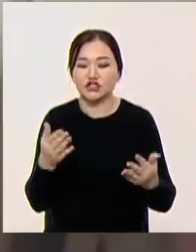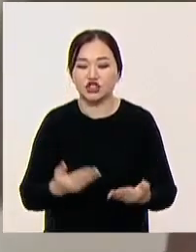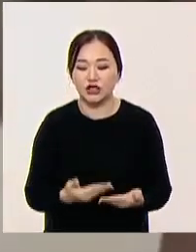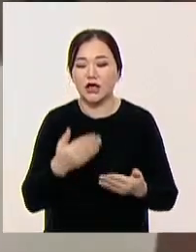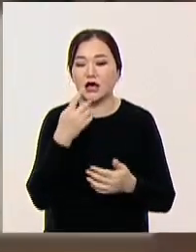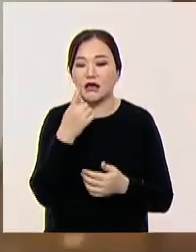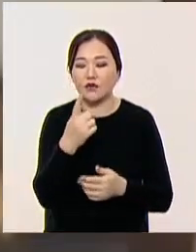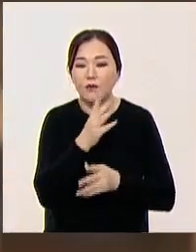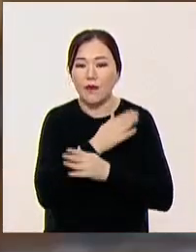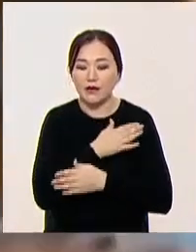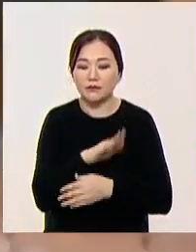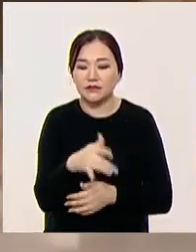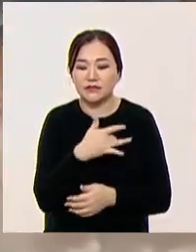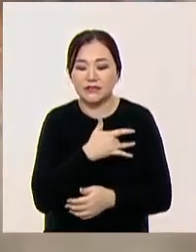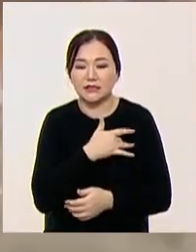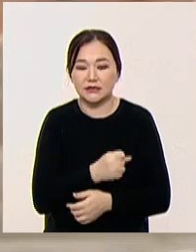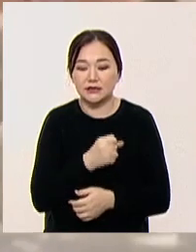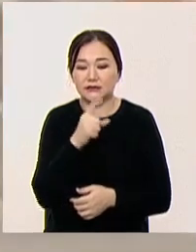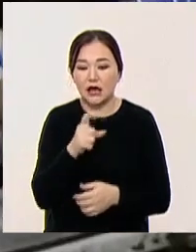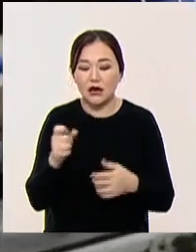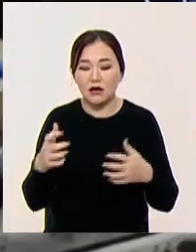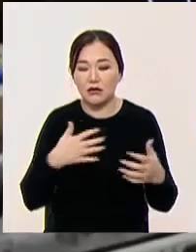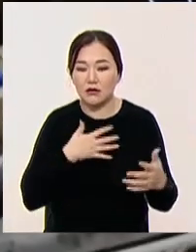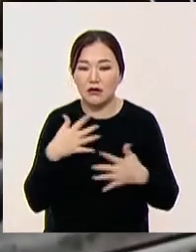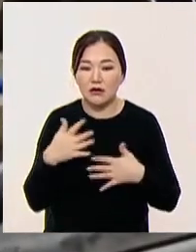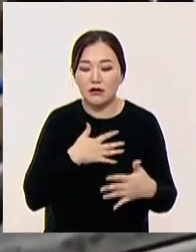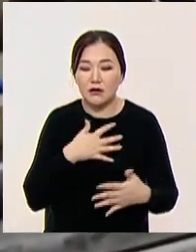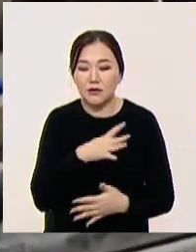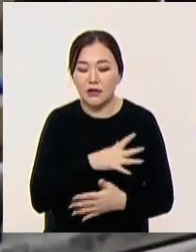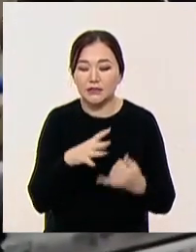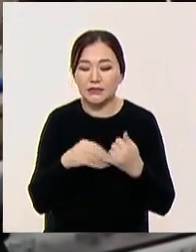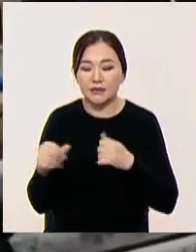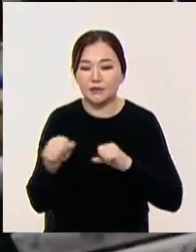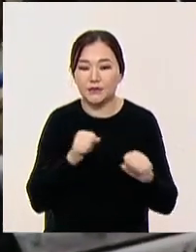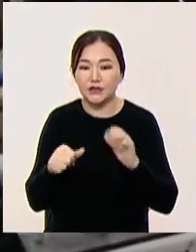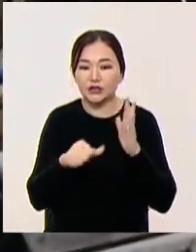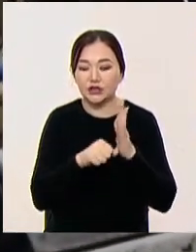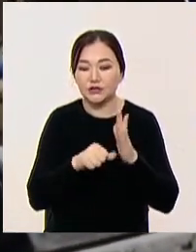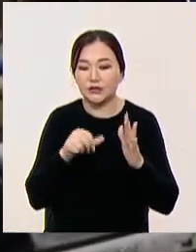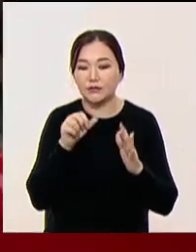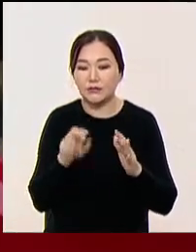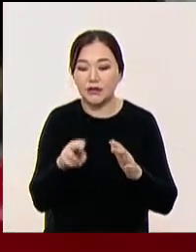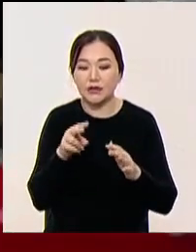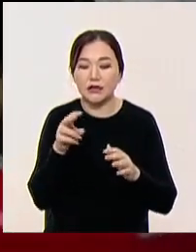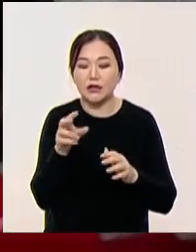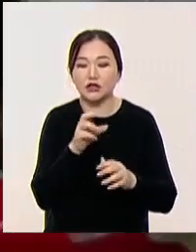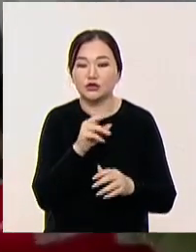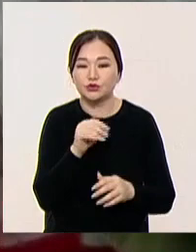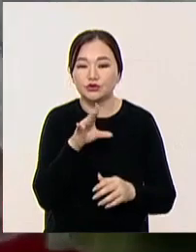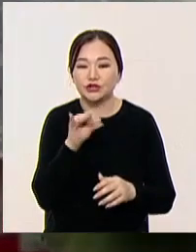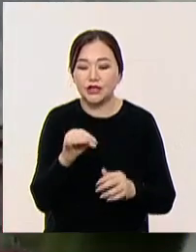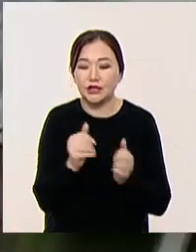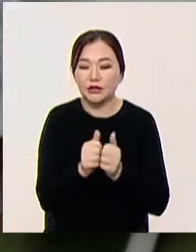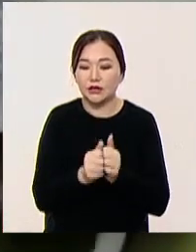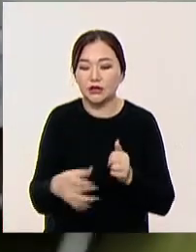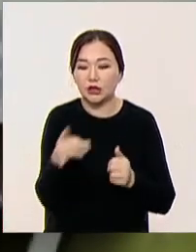одном погибшем от сердечного приступа из-за паники. Подземные толчки с магнитудой 6 всколыхнули провинцию Дюздже и соседние